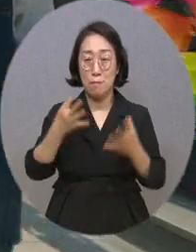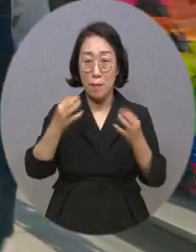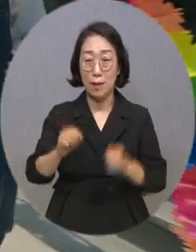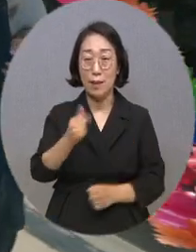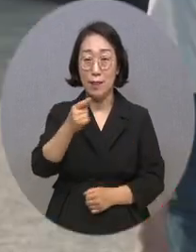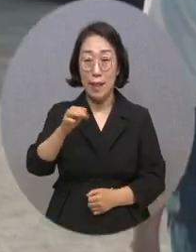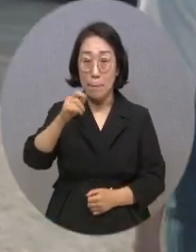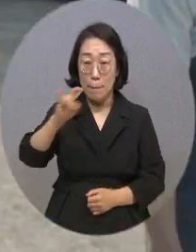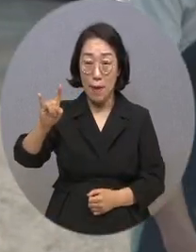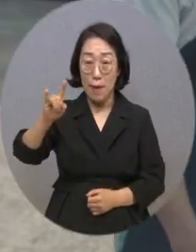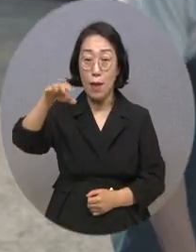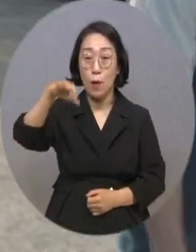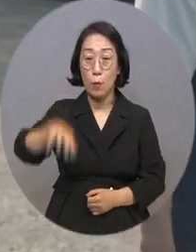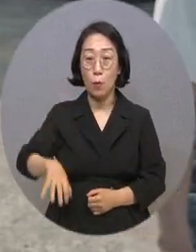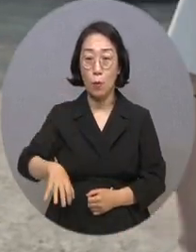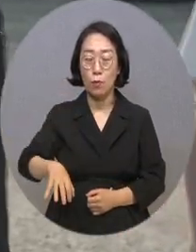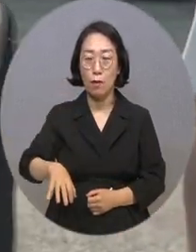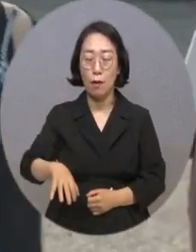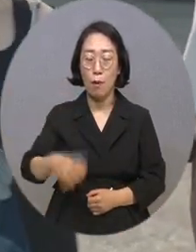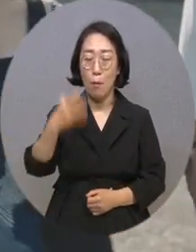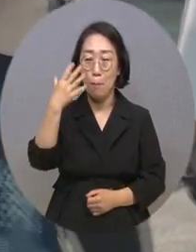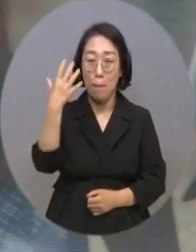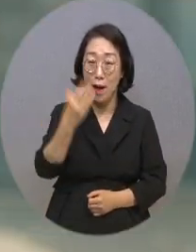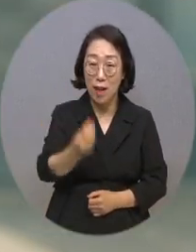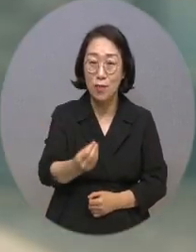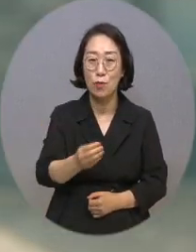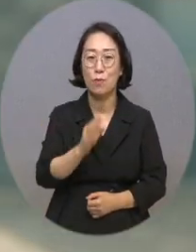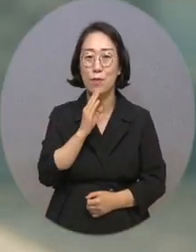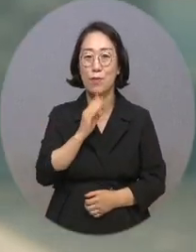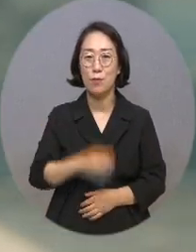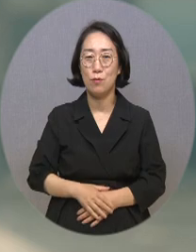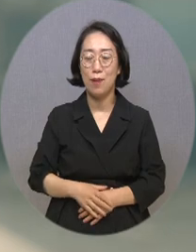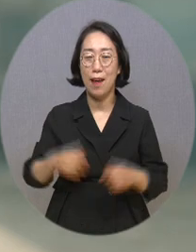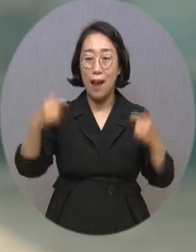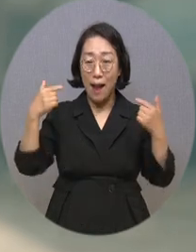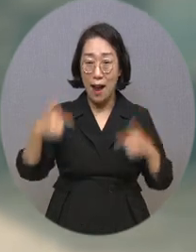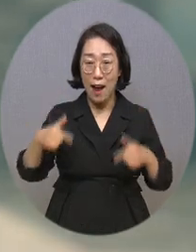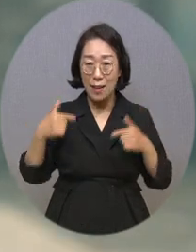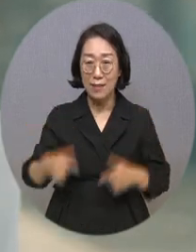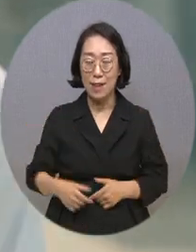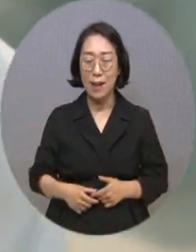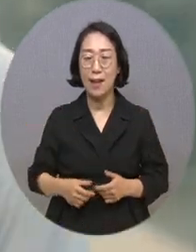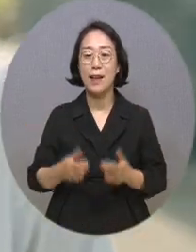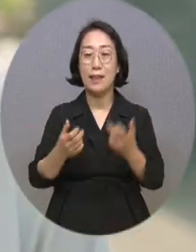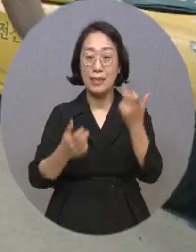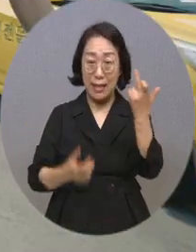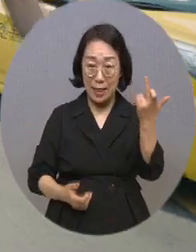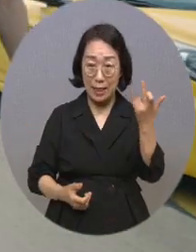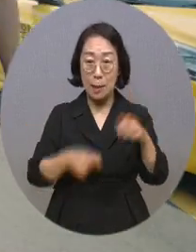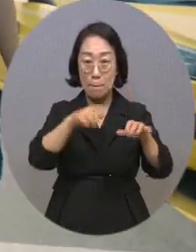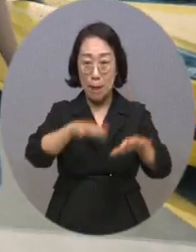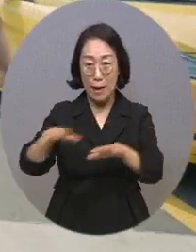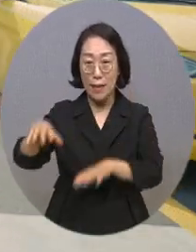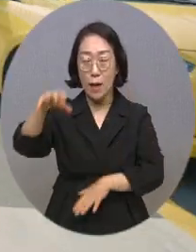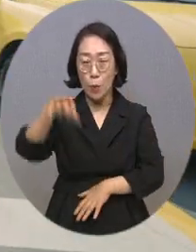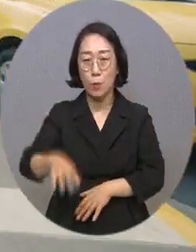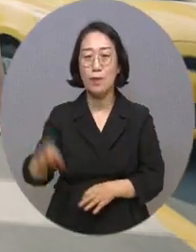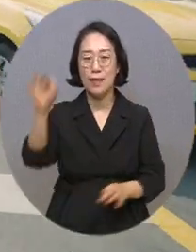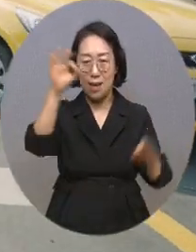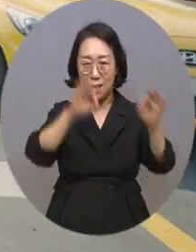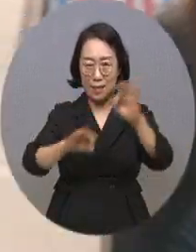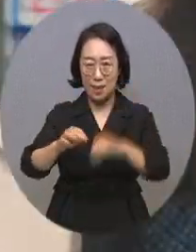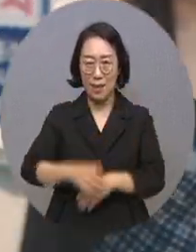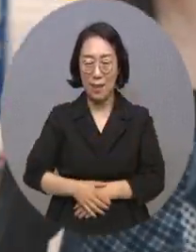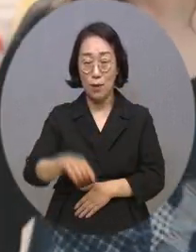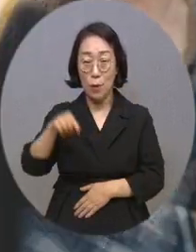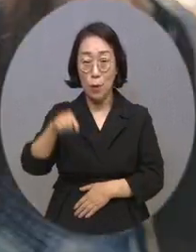사랑에 빠져버리죠. 산과 바다가 또 어우러지는 곳으로 왔군요, 저희가. 아, 저희는 뭐 항상 산과 바다를 찾아 떠나죠. 우리 방정민 군도 남해